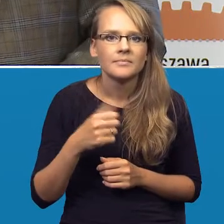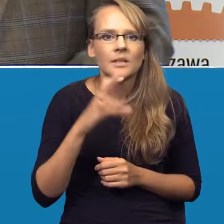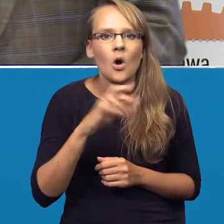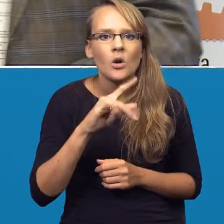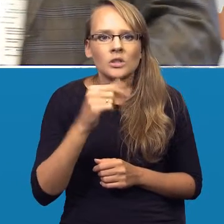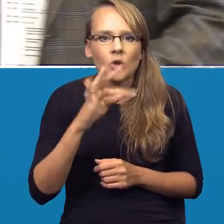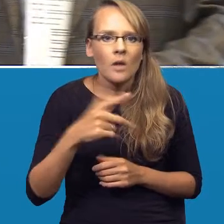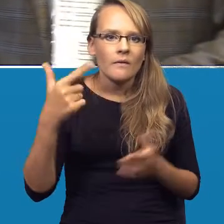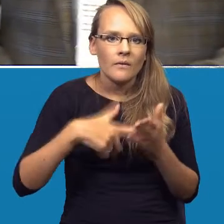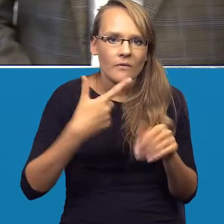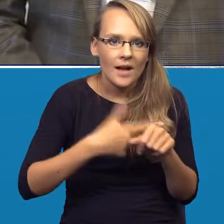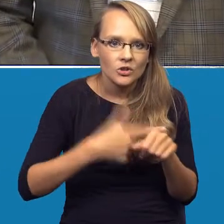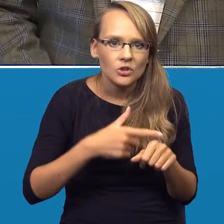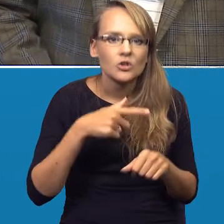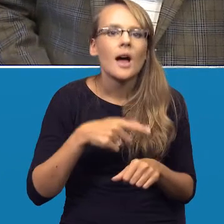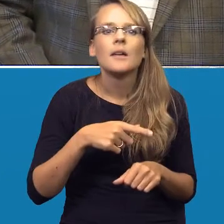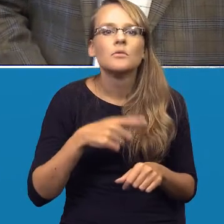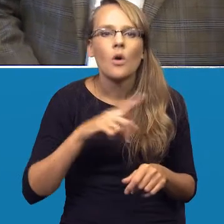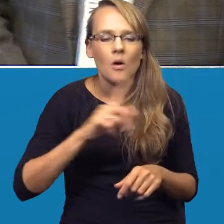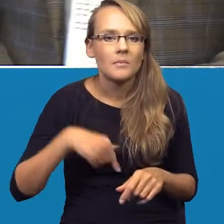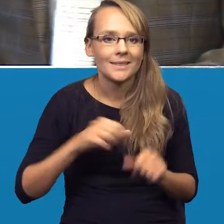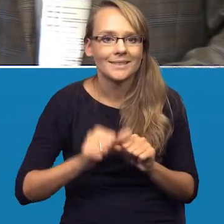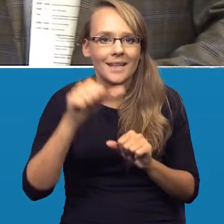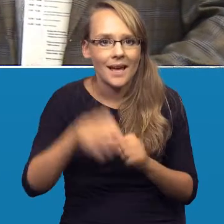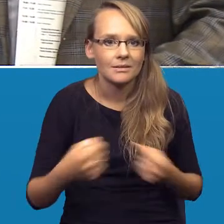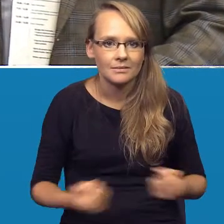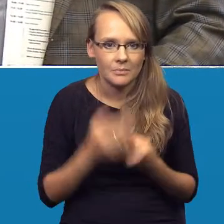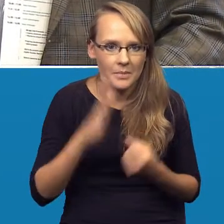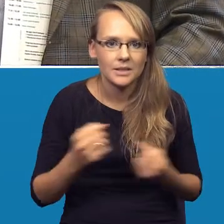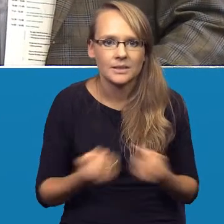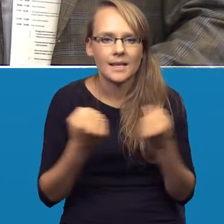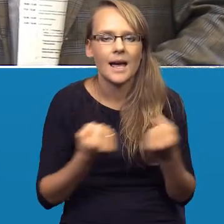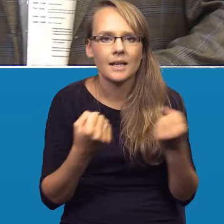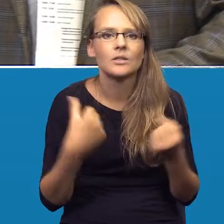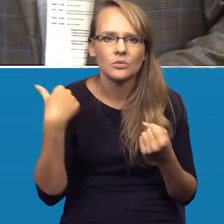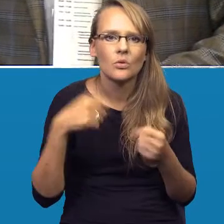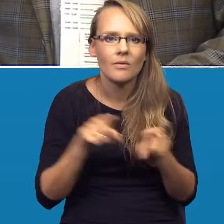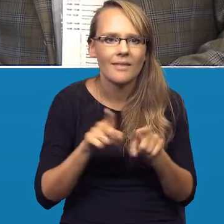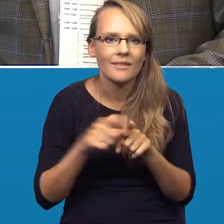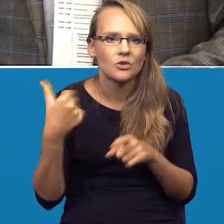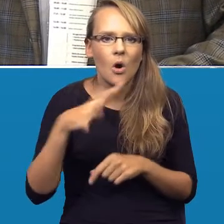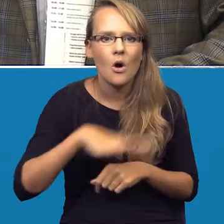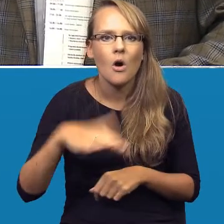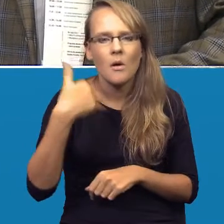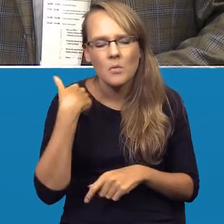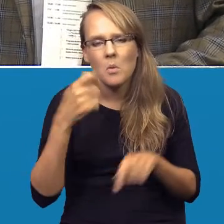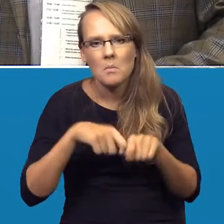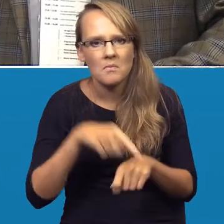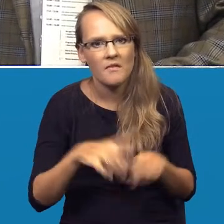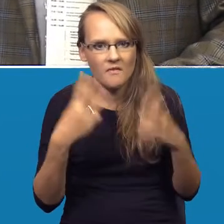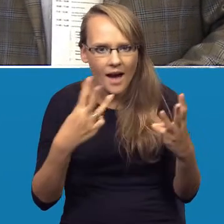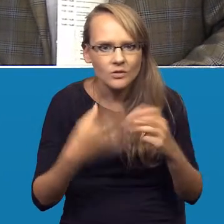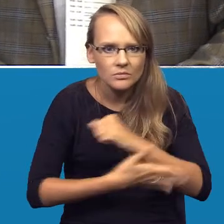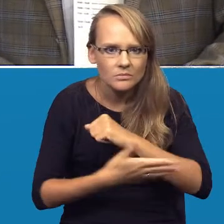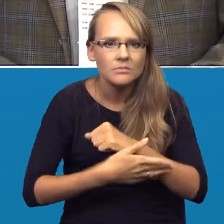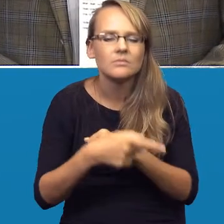Horyzont 2020, no tutaj w przyszłym roku staramy się, to też był jeden obszar, który był zidentyfikowany jako kluczowy i wynika